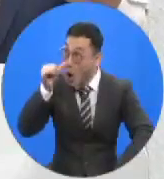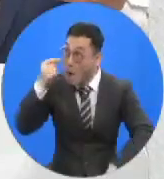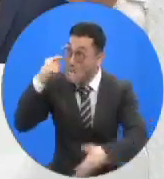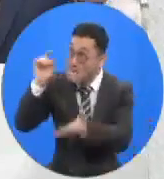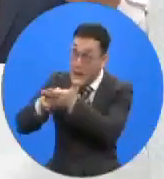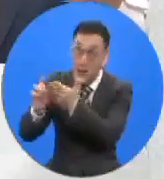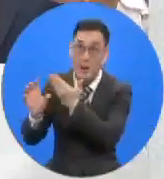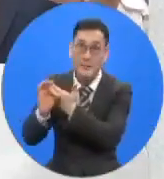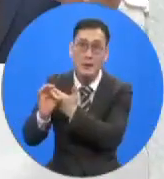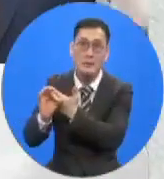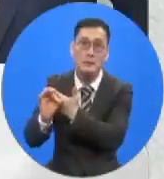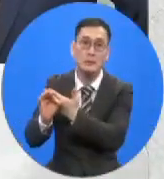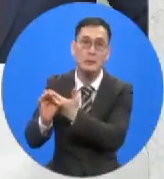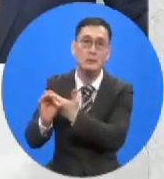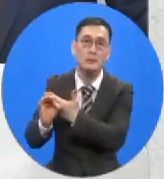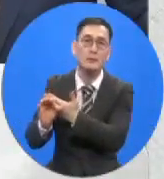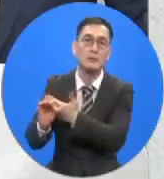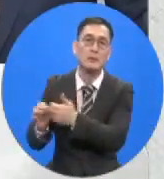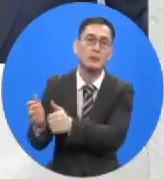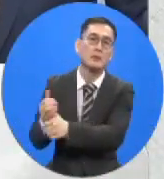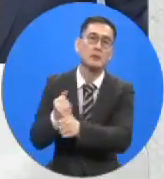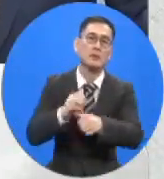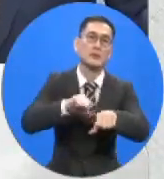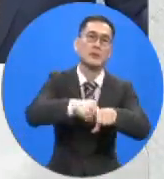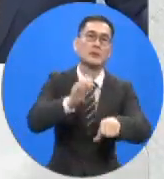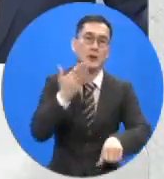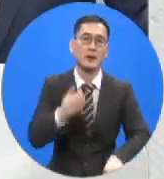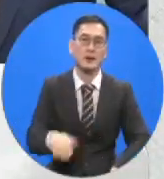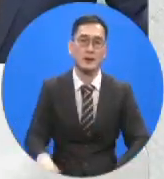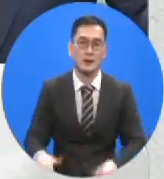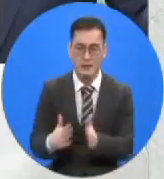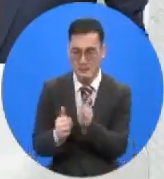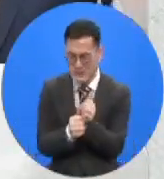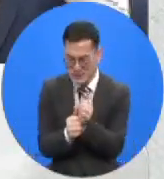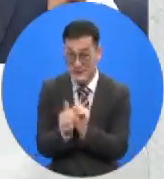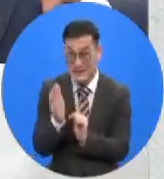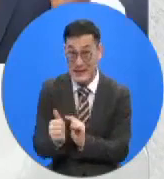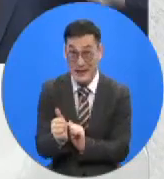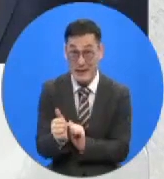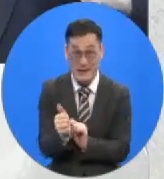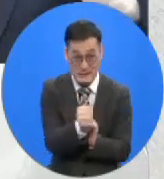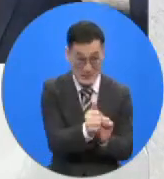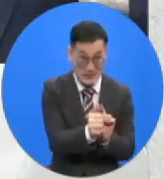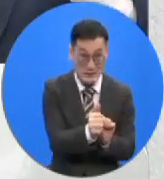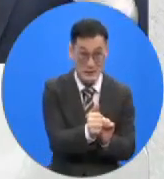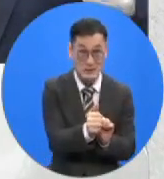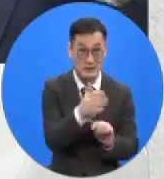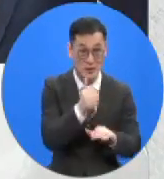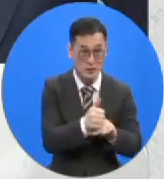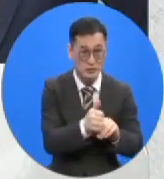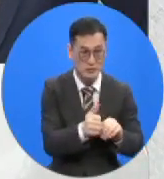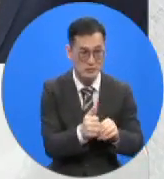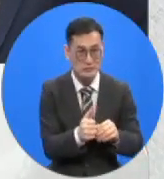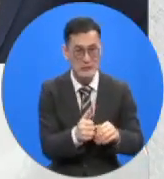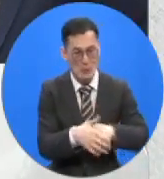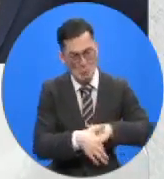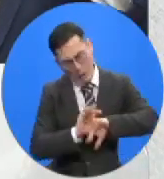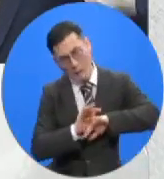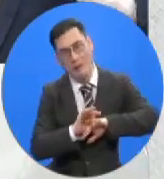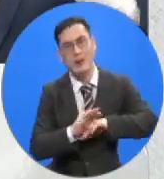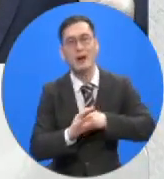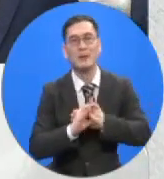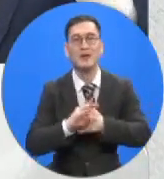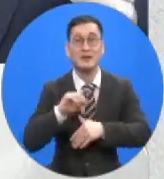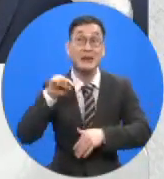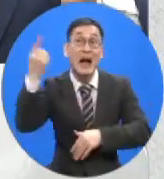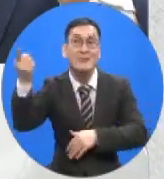중대한 사안으로 번질 수 있으니까. 비서실장이 꼬꾸라지면 바로 대통령이다. 그렇죠. 그러니까 자기 선에서 이거를